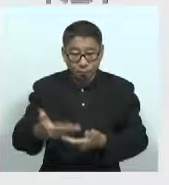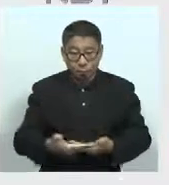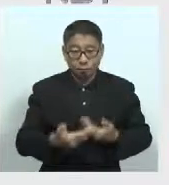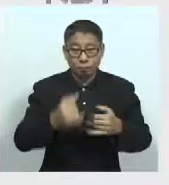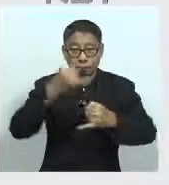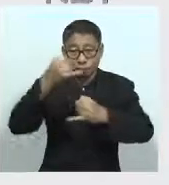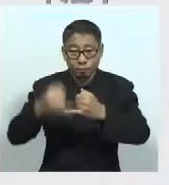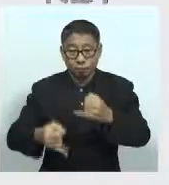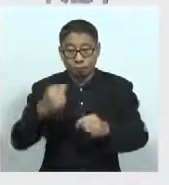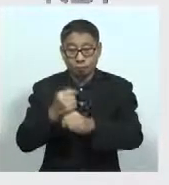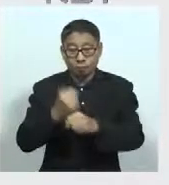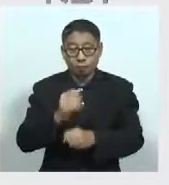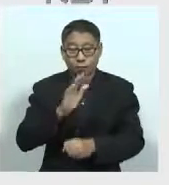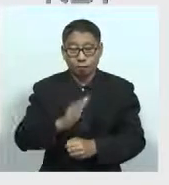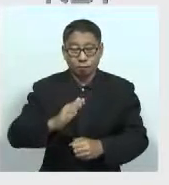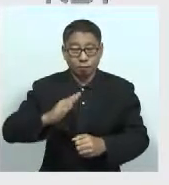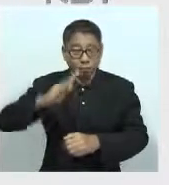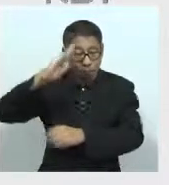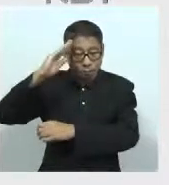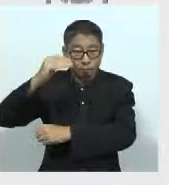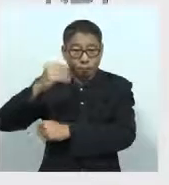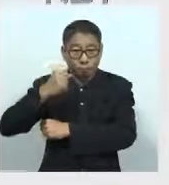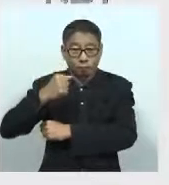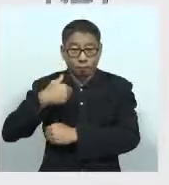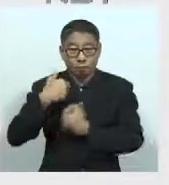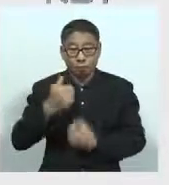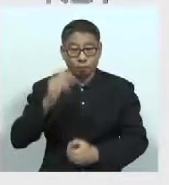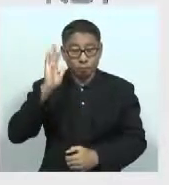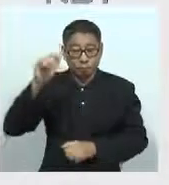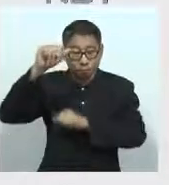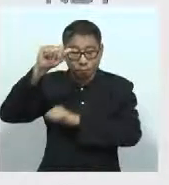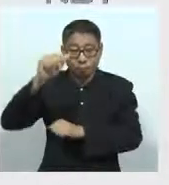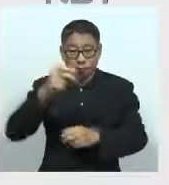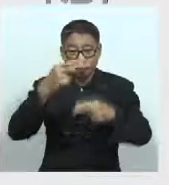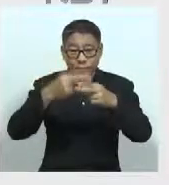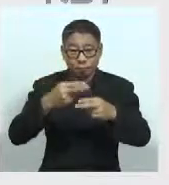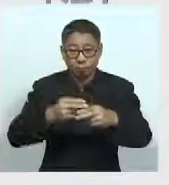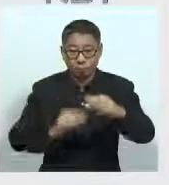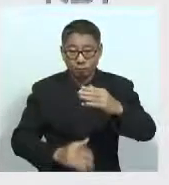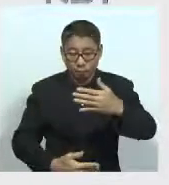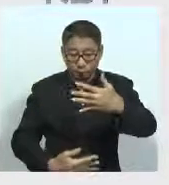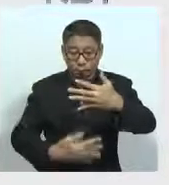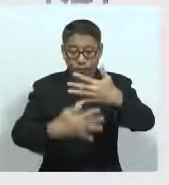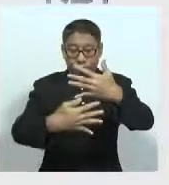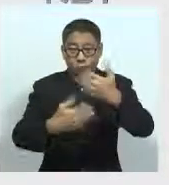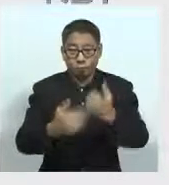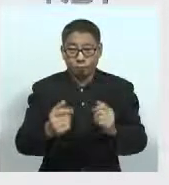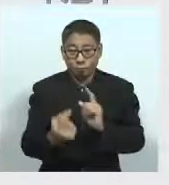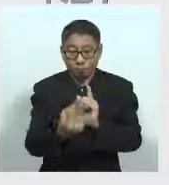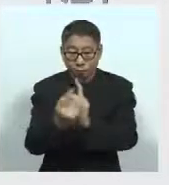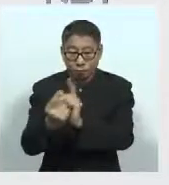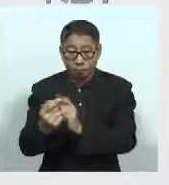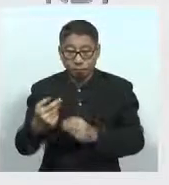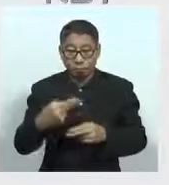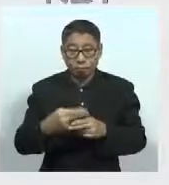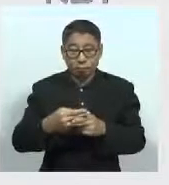ดการปฏิบัติหน้าที่ของคณะรักษาความสงบแห่งชาติจึงประกาศรายชื่อบุคคลสำรองซึ่งมีบุคคลที่เป็นที่รู้จักอย่างน